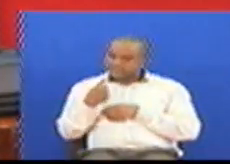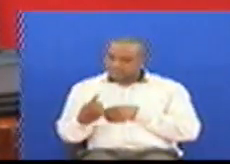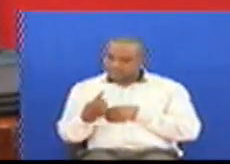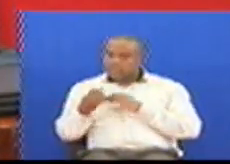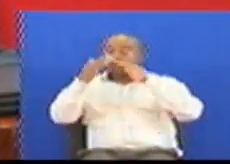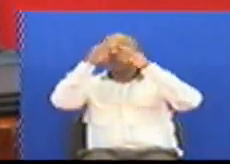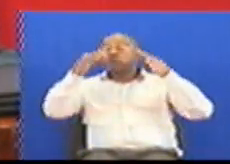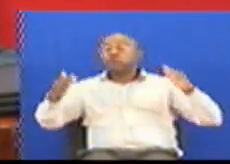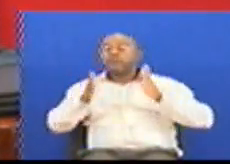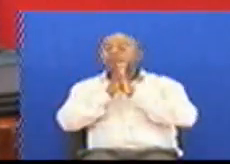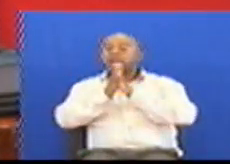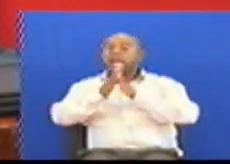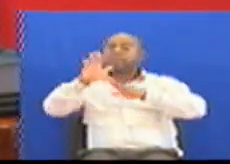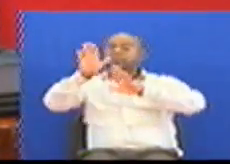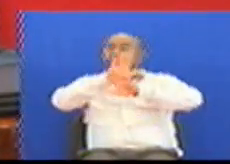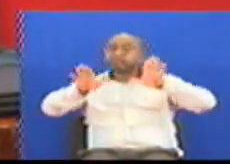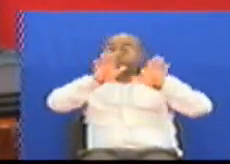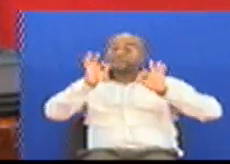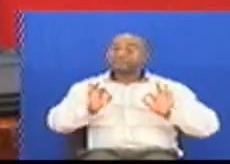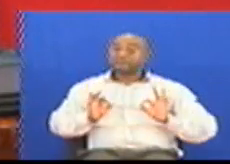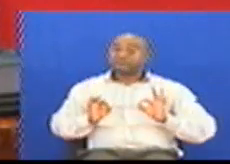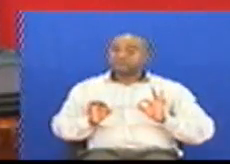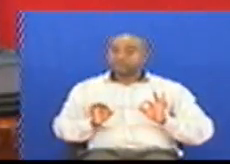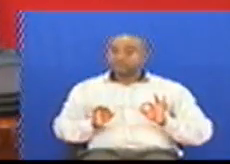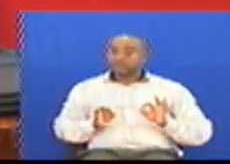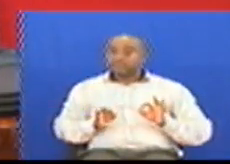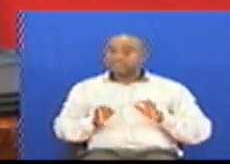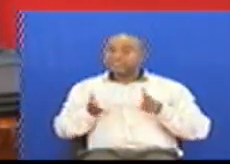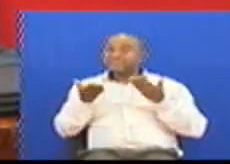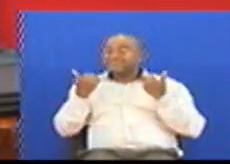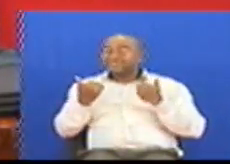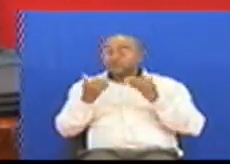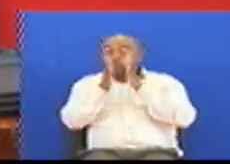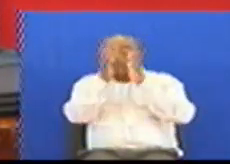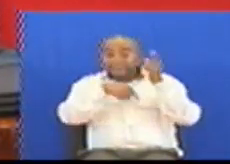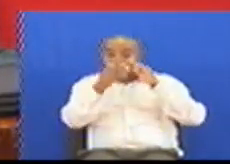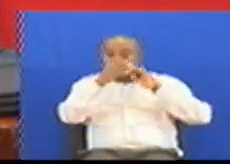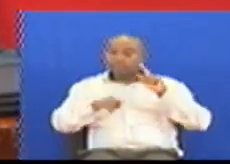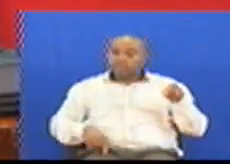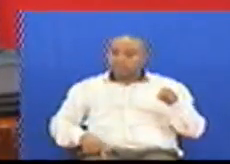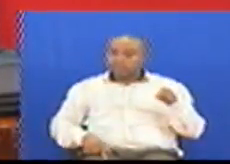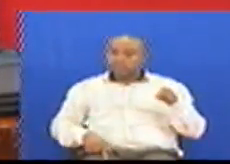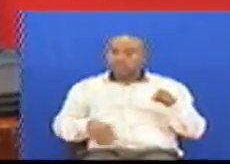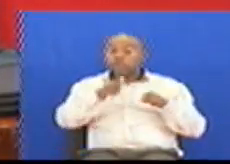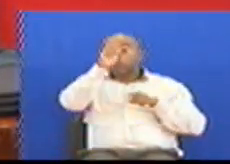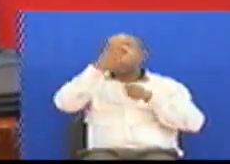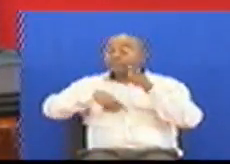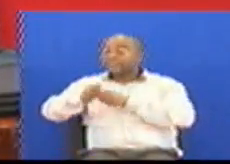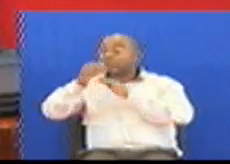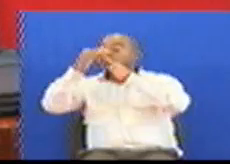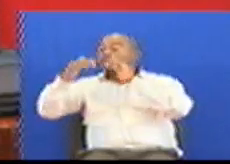nyumba ya ibada. Kwa hiyo haiwezekani useme nitasali nikiwa nyumbani na Mungu atasikia. Anasema watu wakienda kwenye nyumba ya